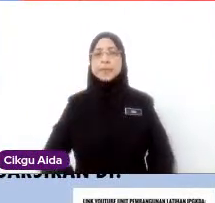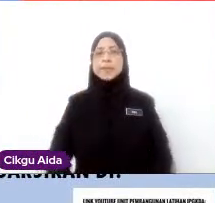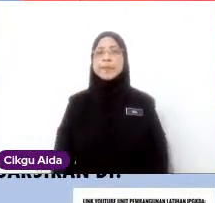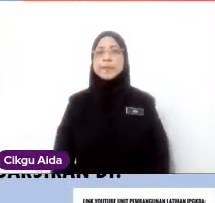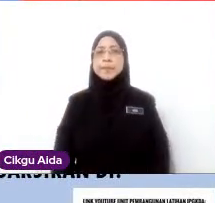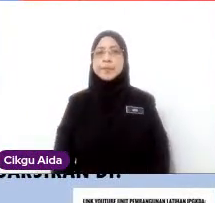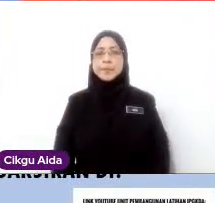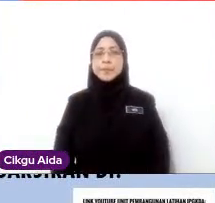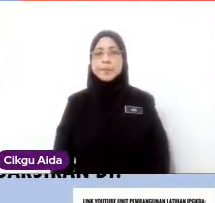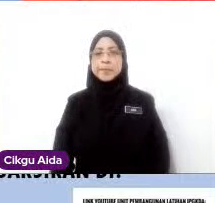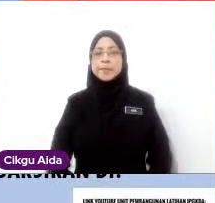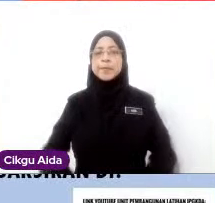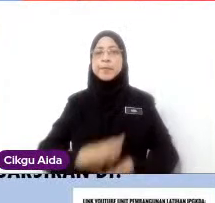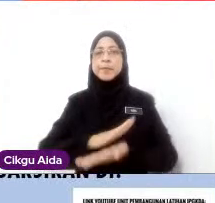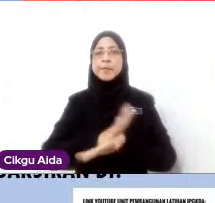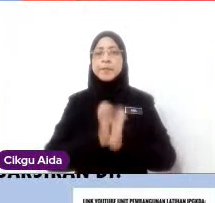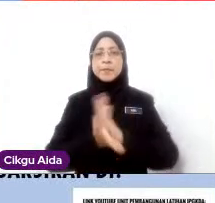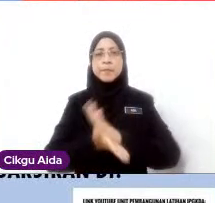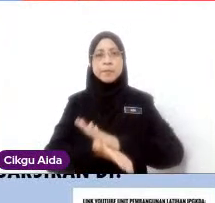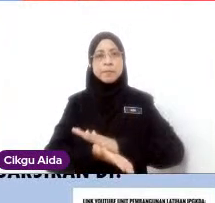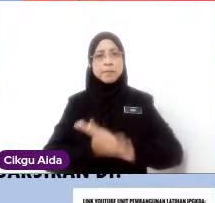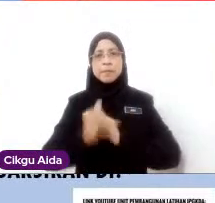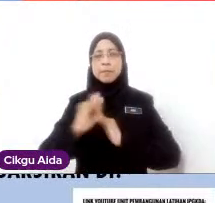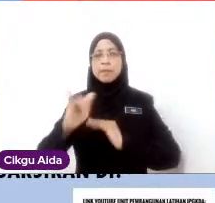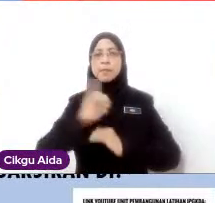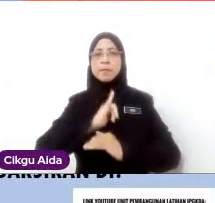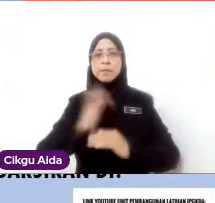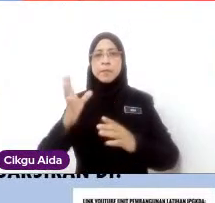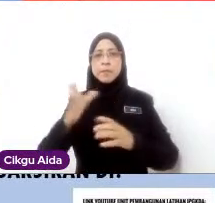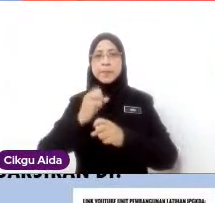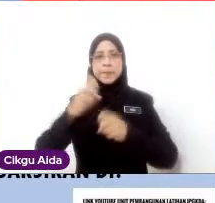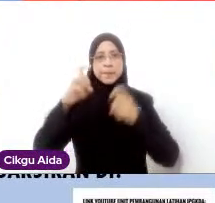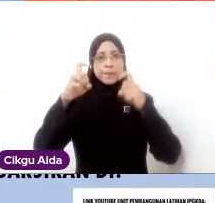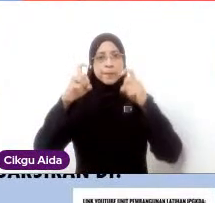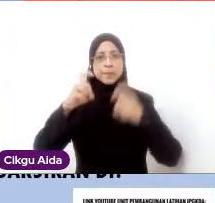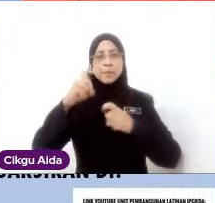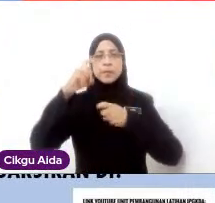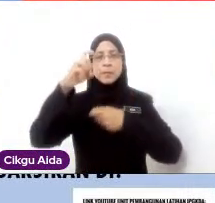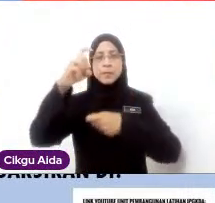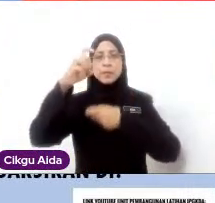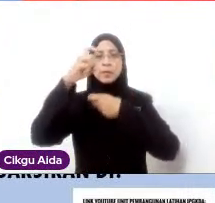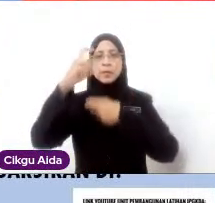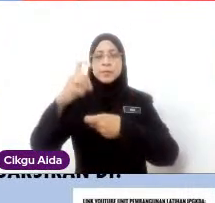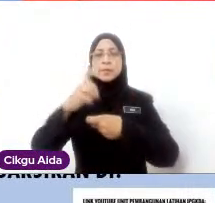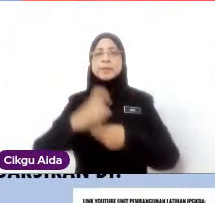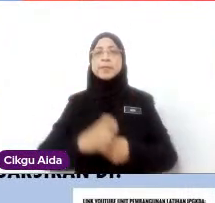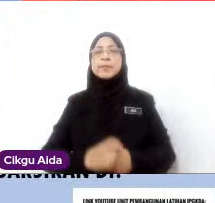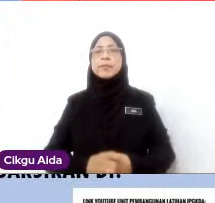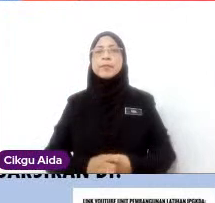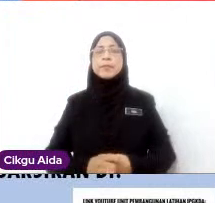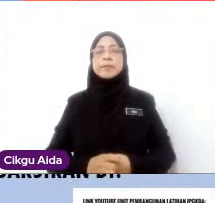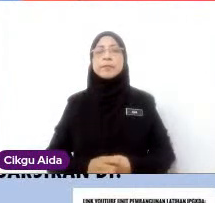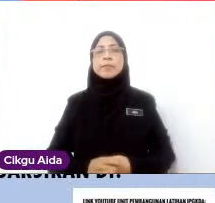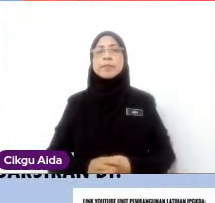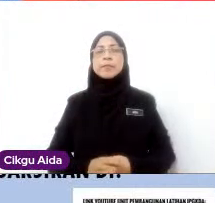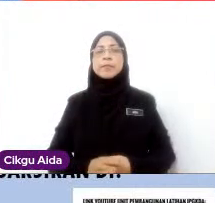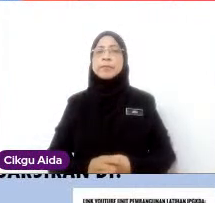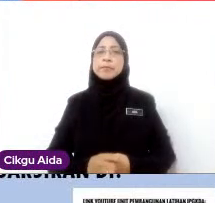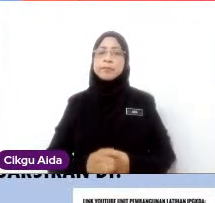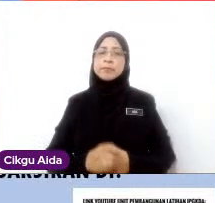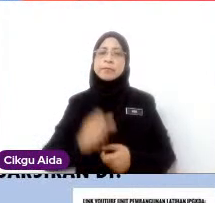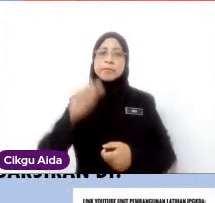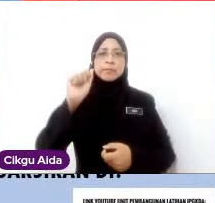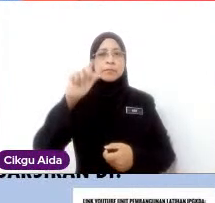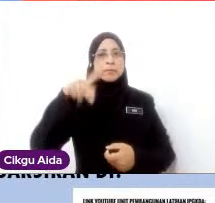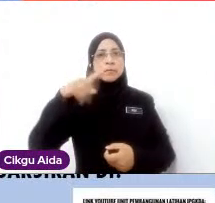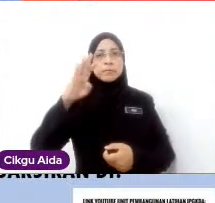Okay, jadi ini adalah inovasi seperti dalam video tadi. Inilah inovasi yang akan saya kongsikan hari ini. Termasuklah ABM